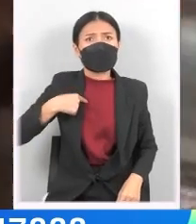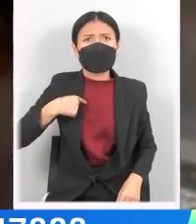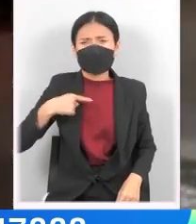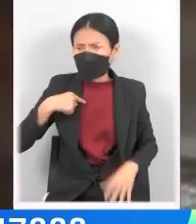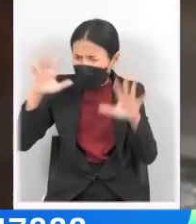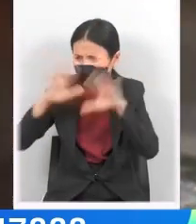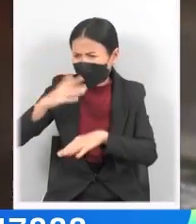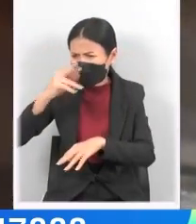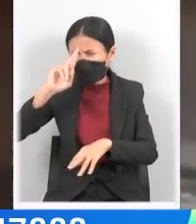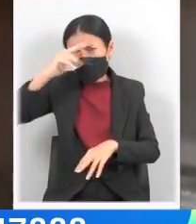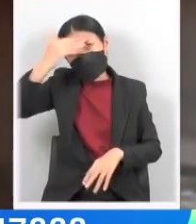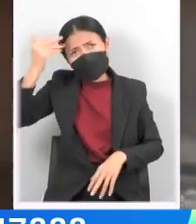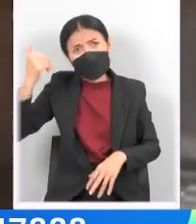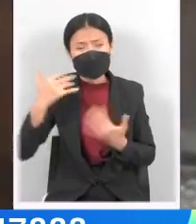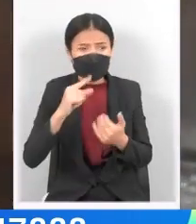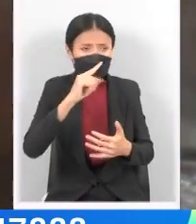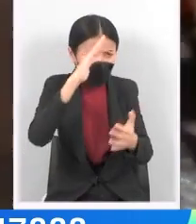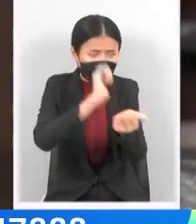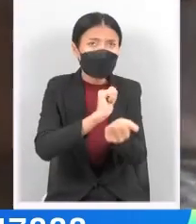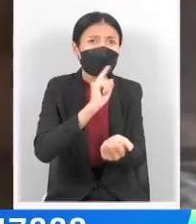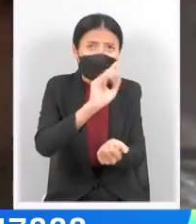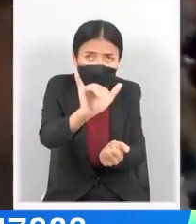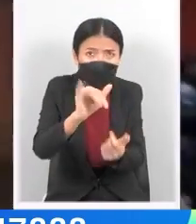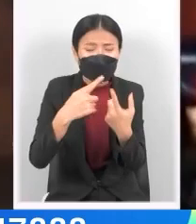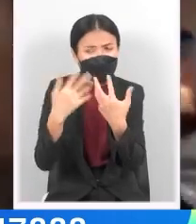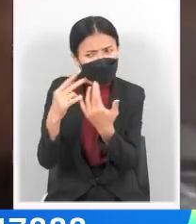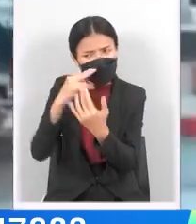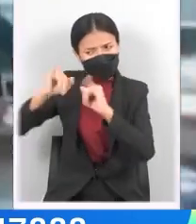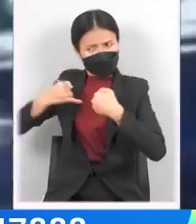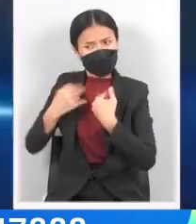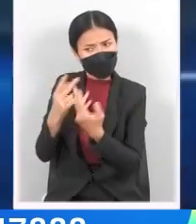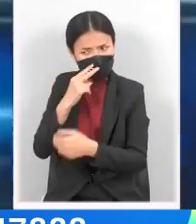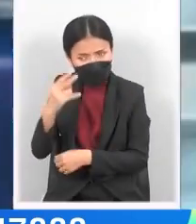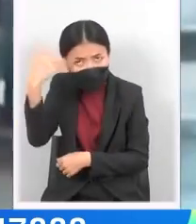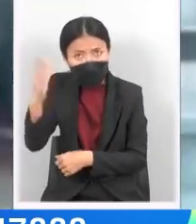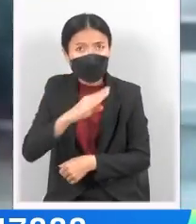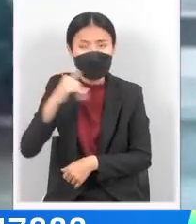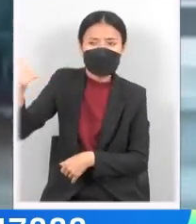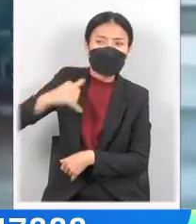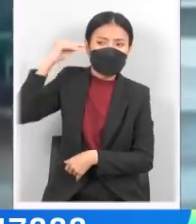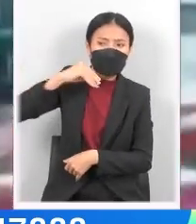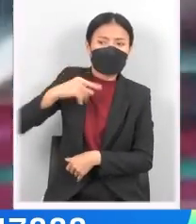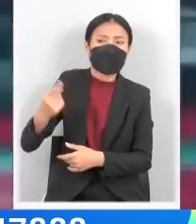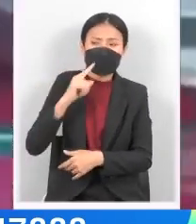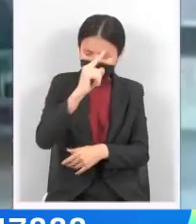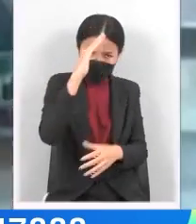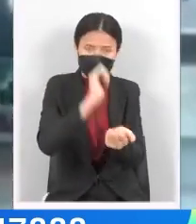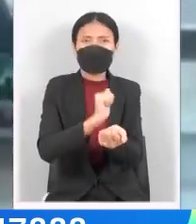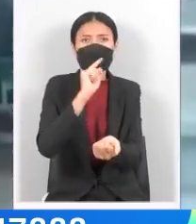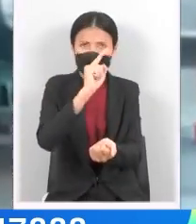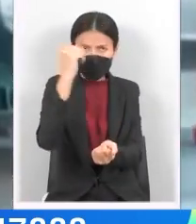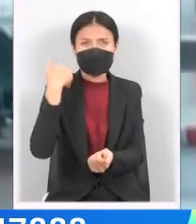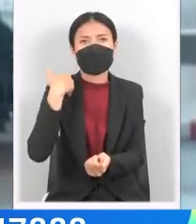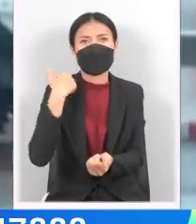อนนี้ตัวเองยังไม่ได้แจ้งความใดๆบอกว่าขอรอดูท่าทีเจ้าของบ้านก่อนถ้าจะมาหาเรื่องตัวเองอีกก็ต้องดำเนินคดีตามกฎหมายต่อไปนะครับ